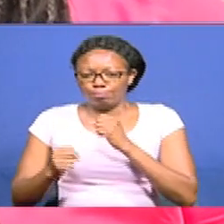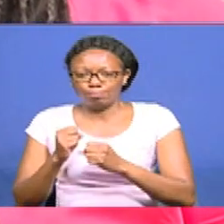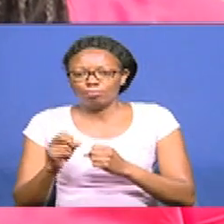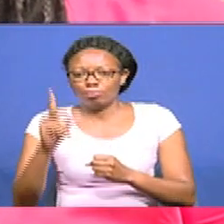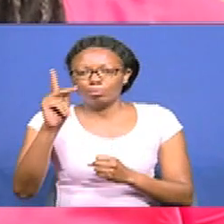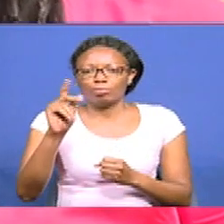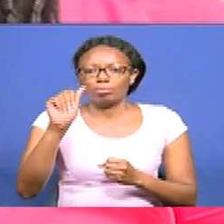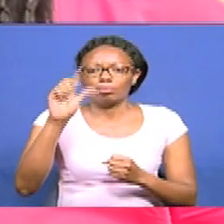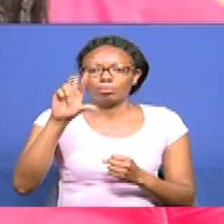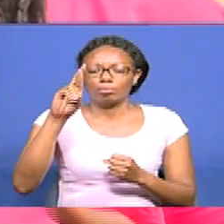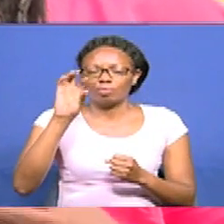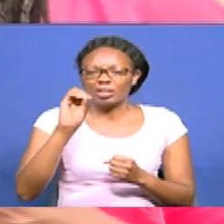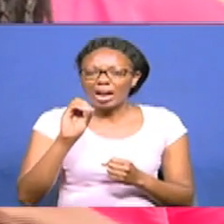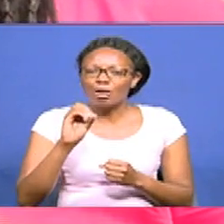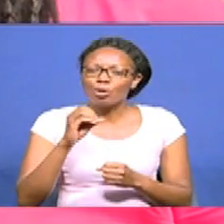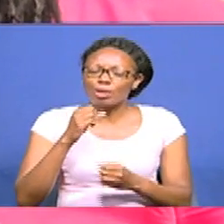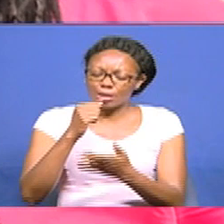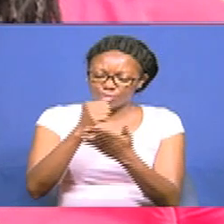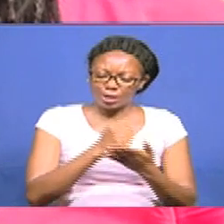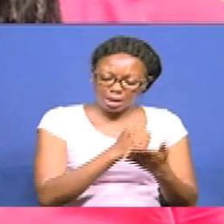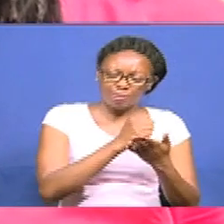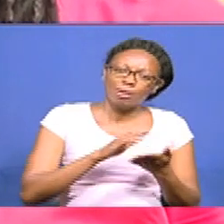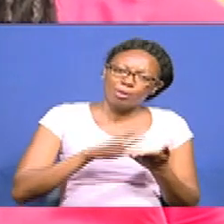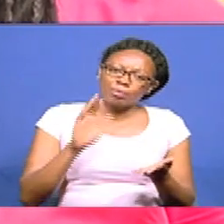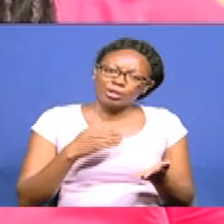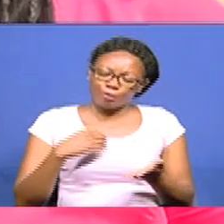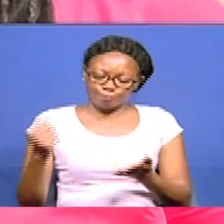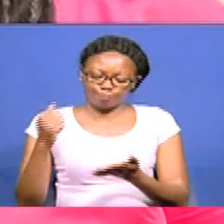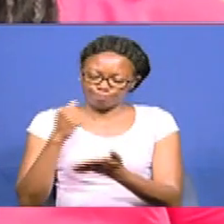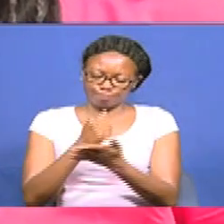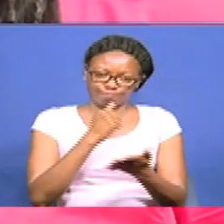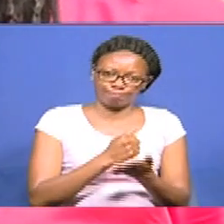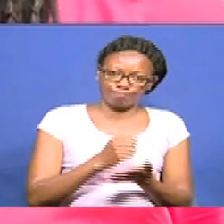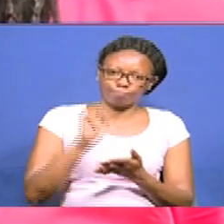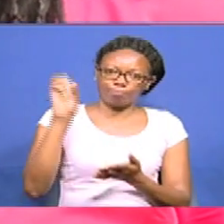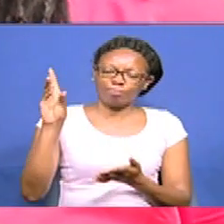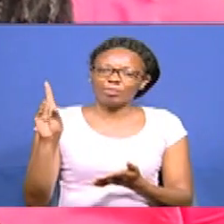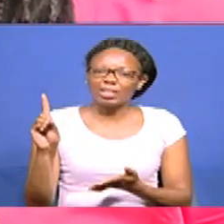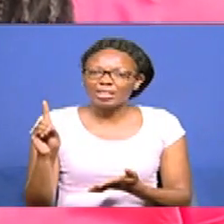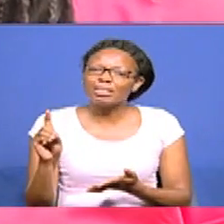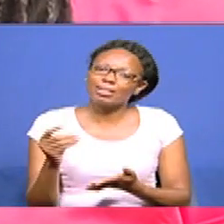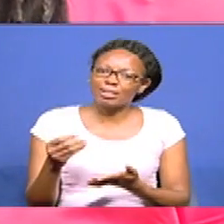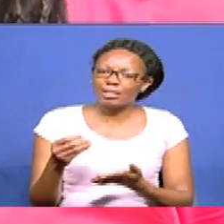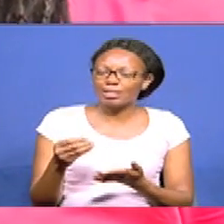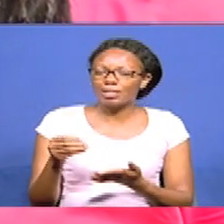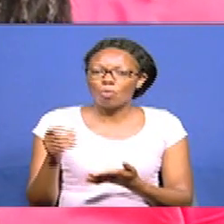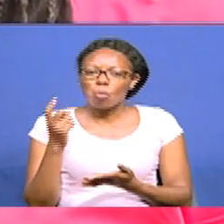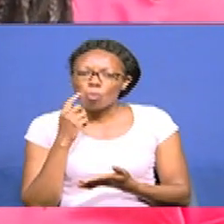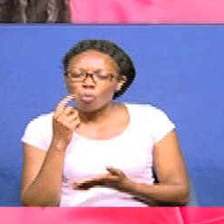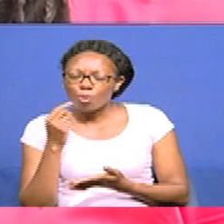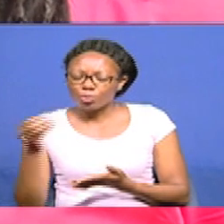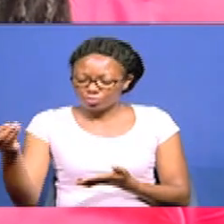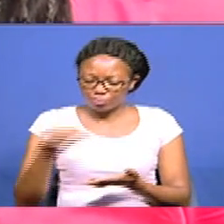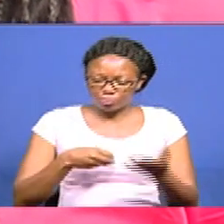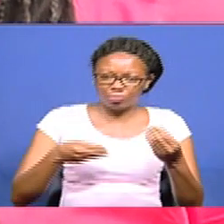nini usaidizi mwingi. Kuna makampuni ile tumepata nao kwa kutuuzia begu, kama tuseme ya Miran, kuna